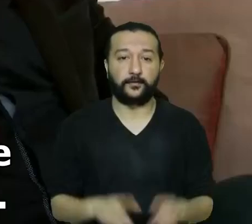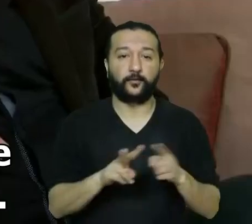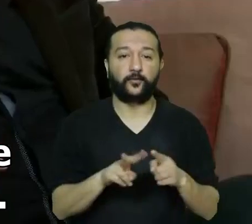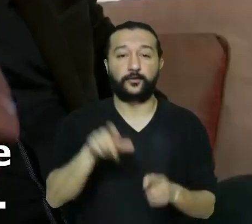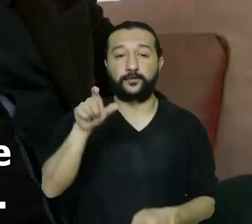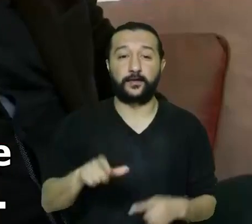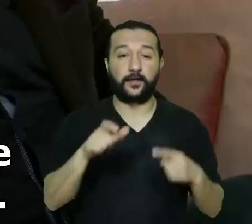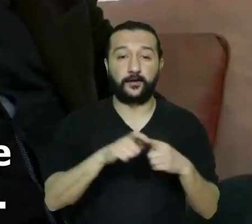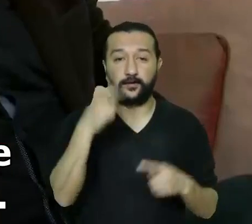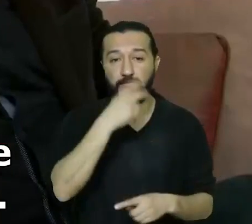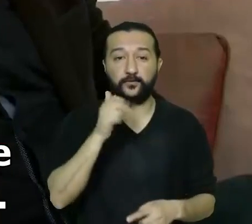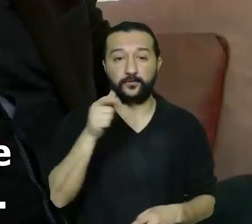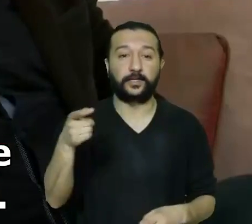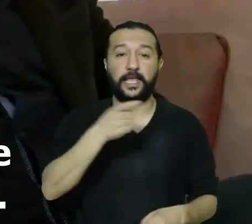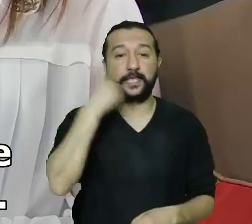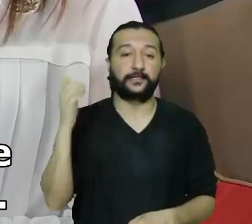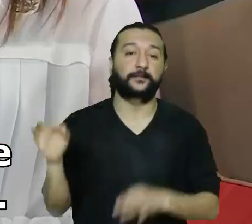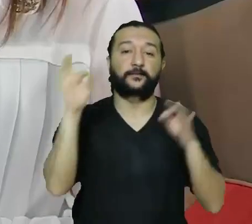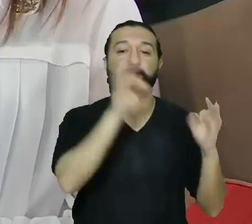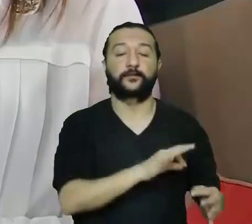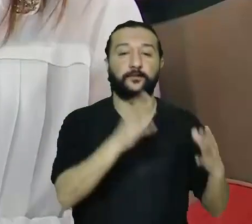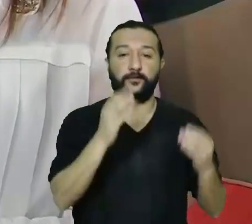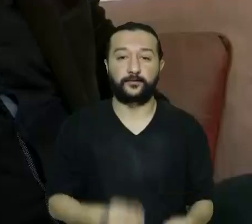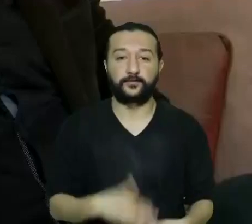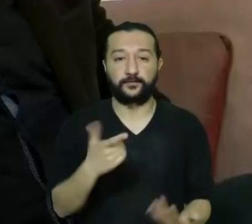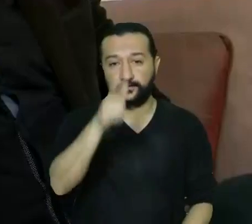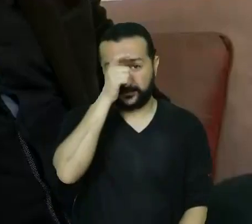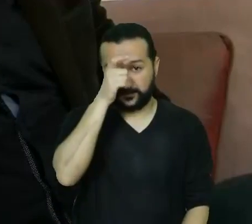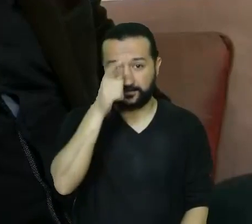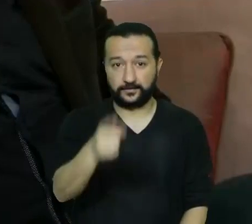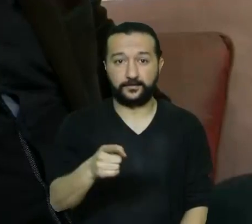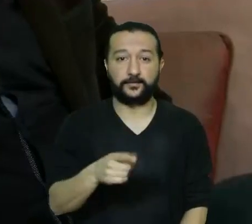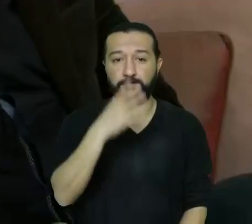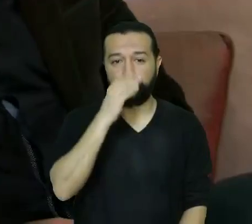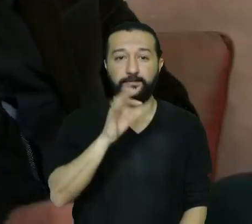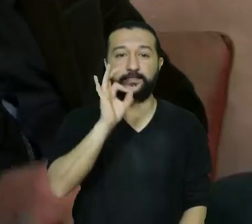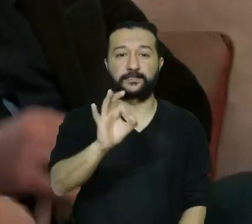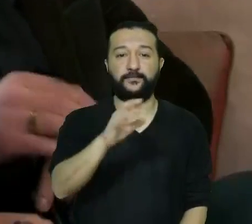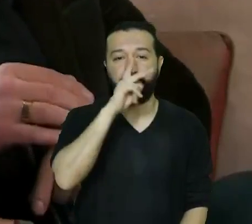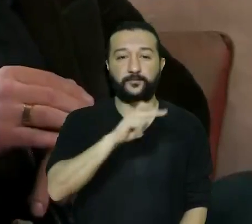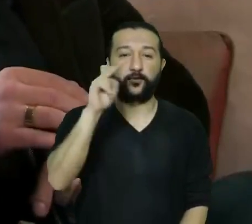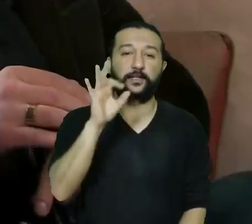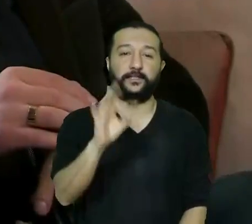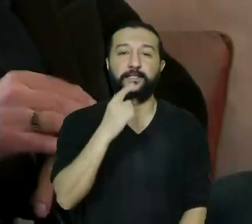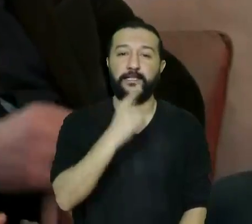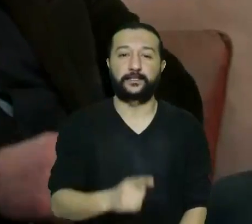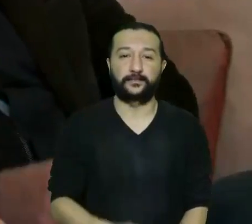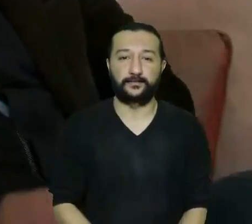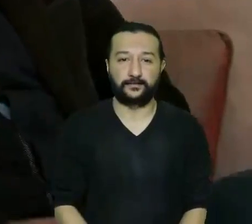Nurhan Eurovision'a girse eski günlere geri döneriz. Turkey, zero point.